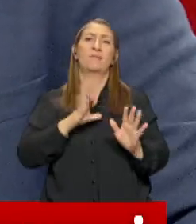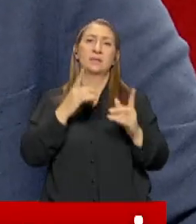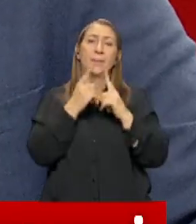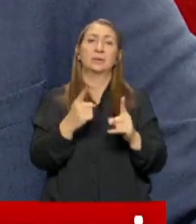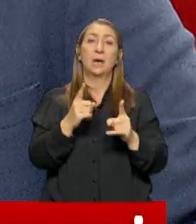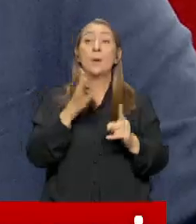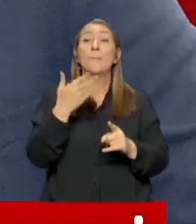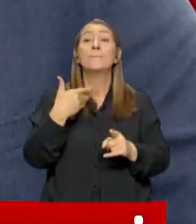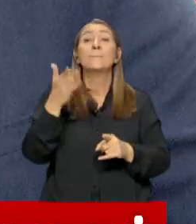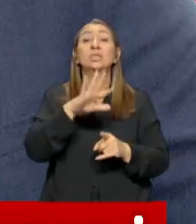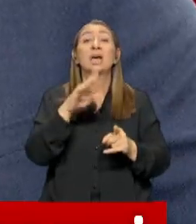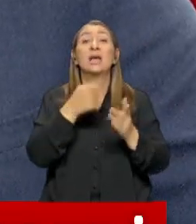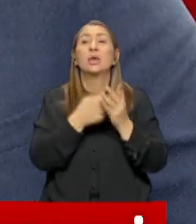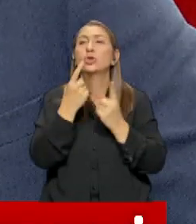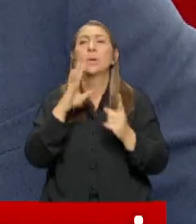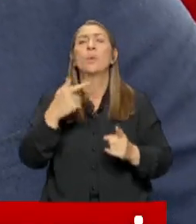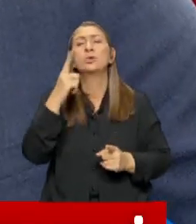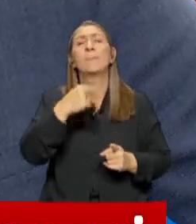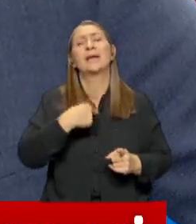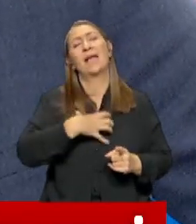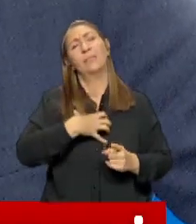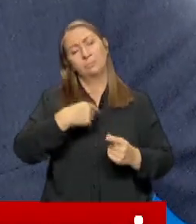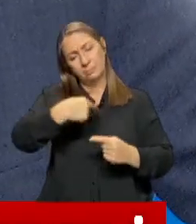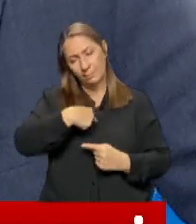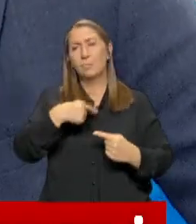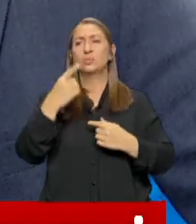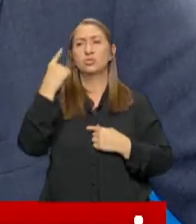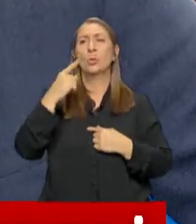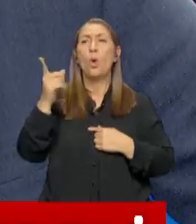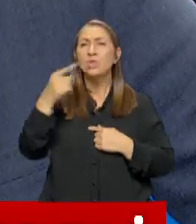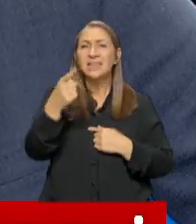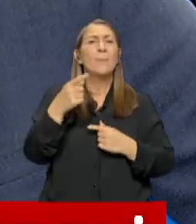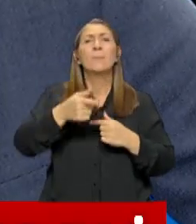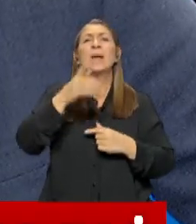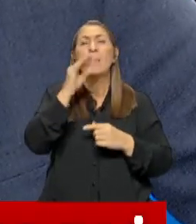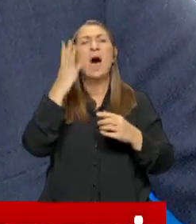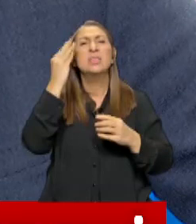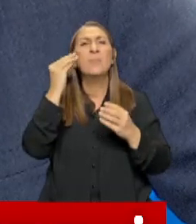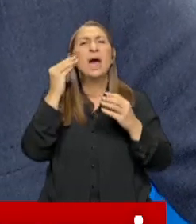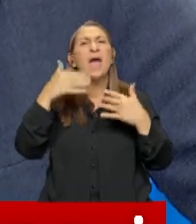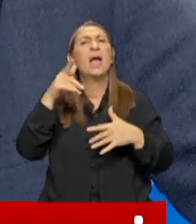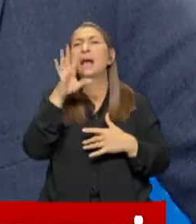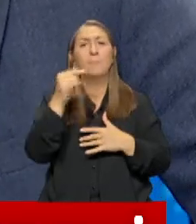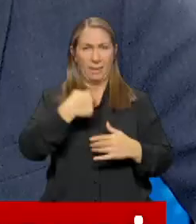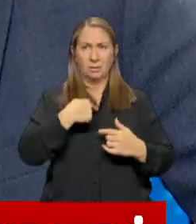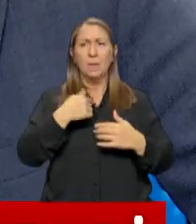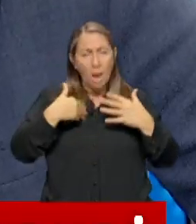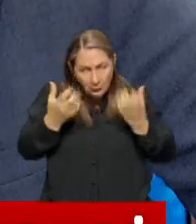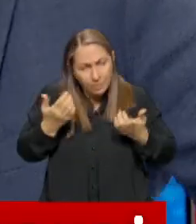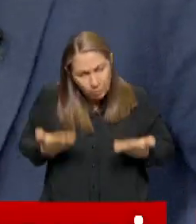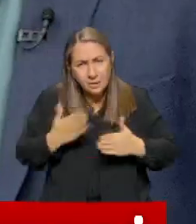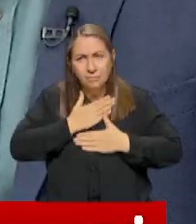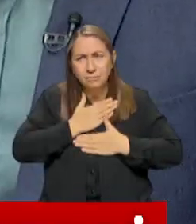Ama ben başkaları adına konuşamam O yüzden ben kendi üstüme alıyorum O dediği benim bakın aldım kabul